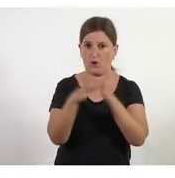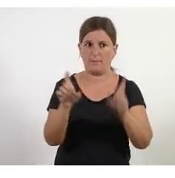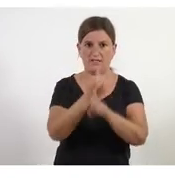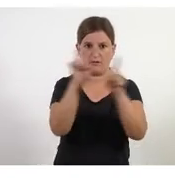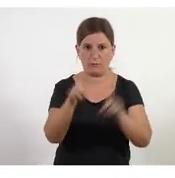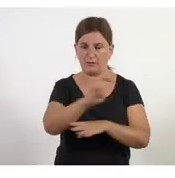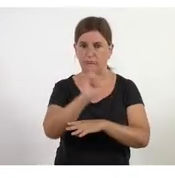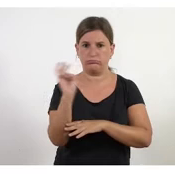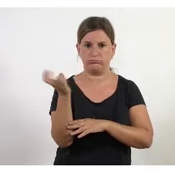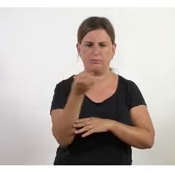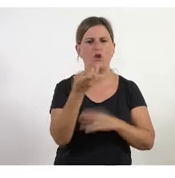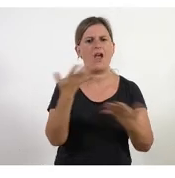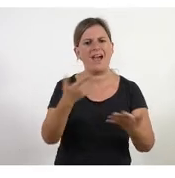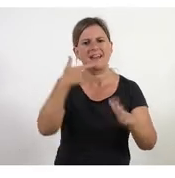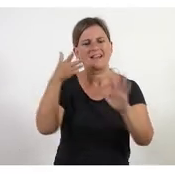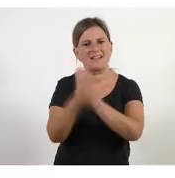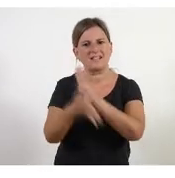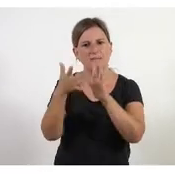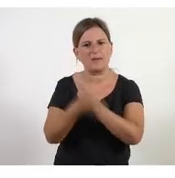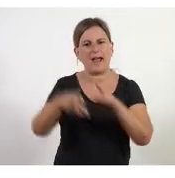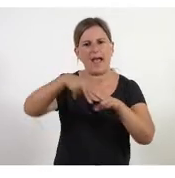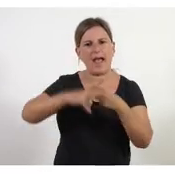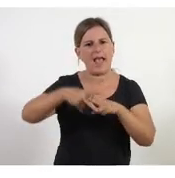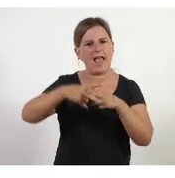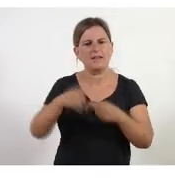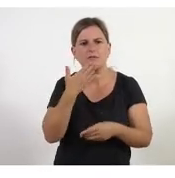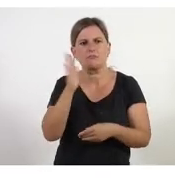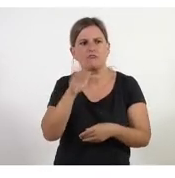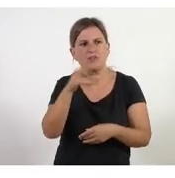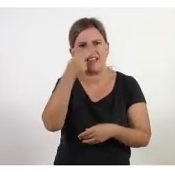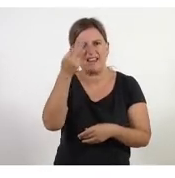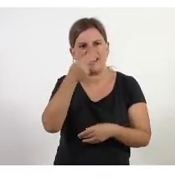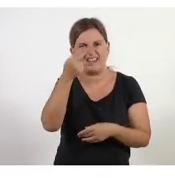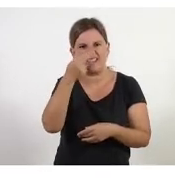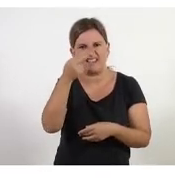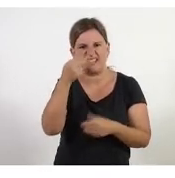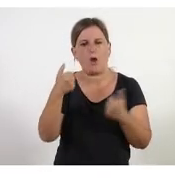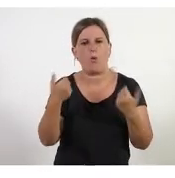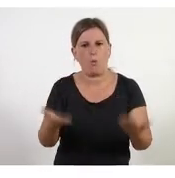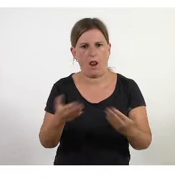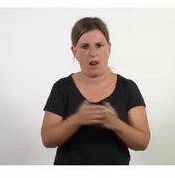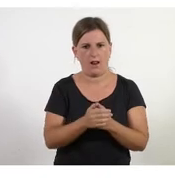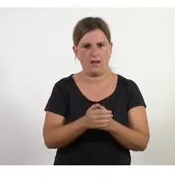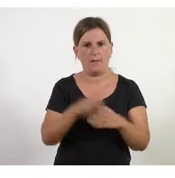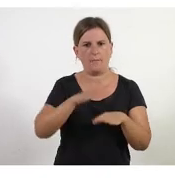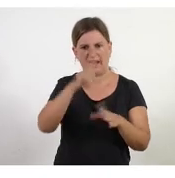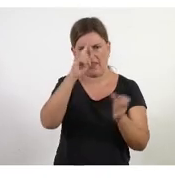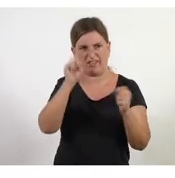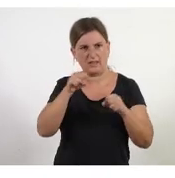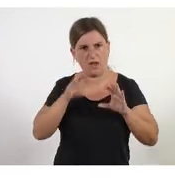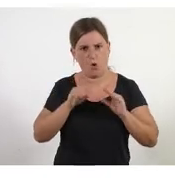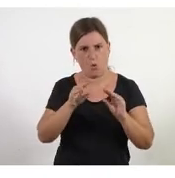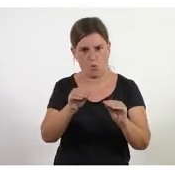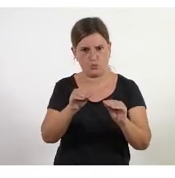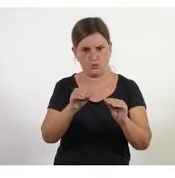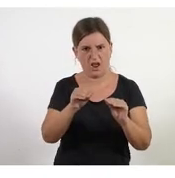justament de quins tipus d'eines són els que ens haurien d'interessar i quines són les que hem de decidir fer servir o no.